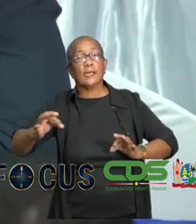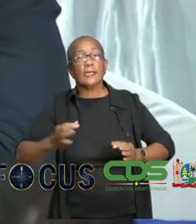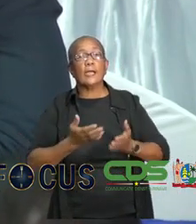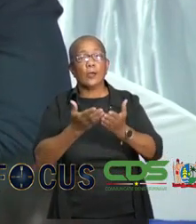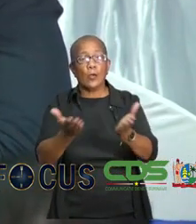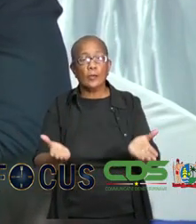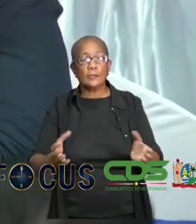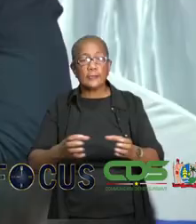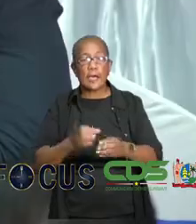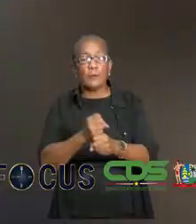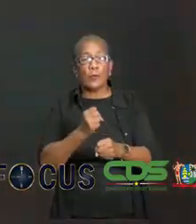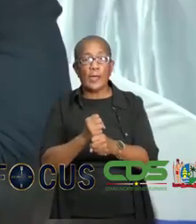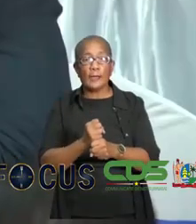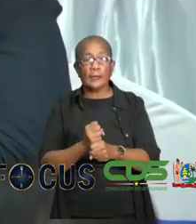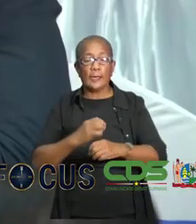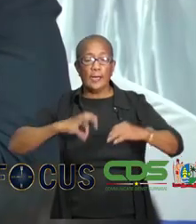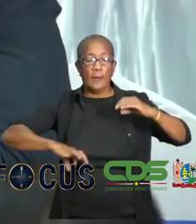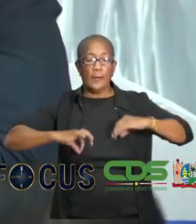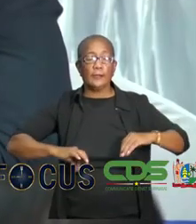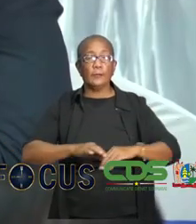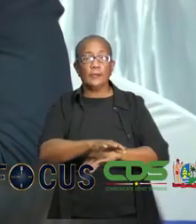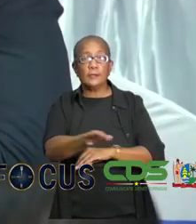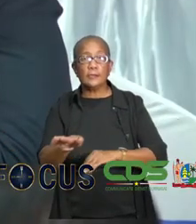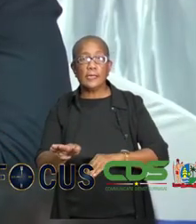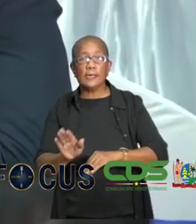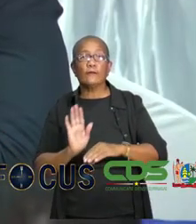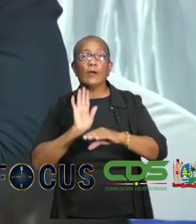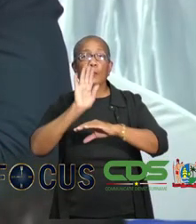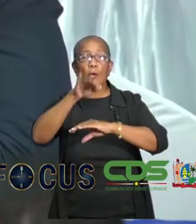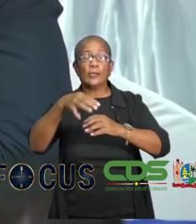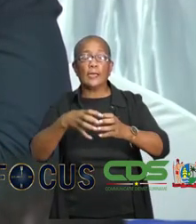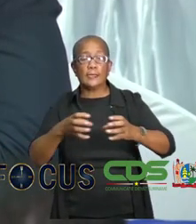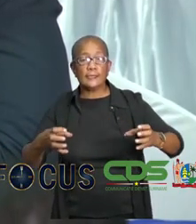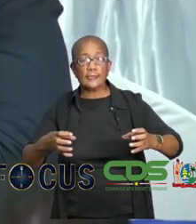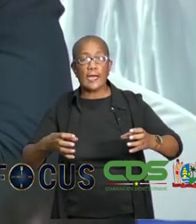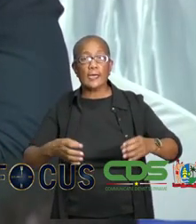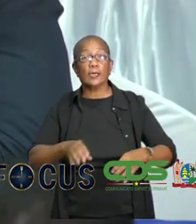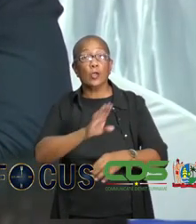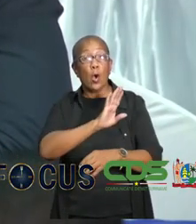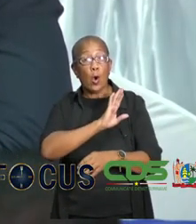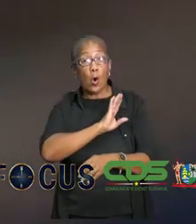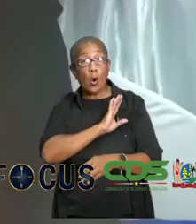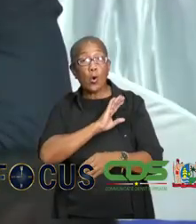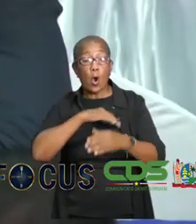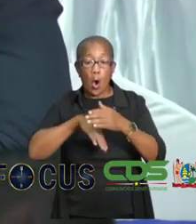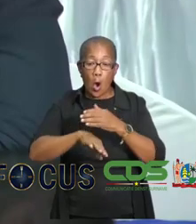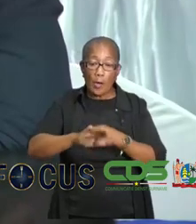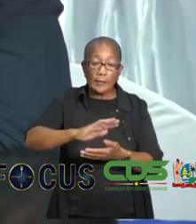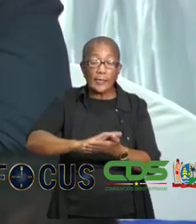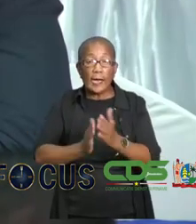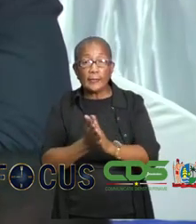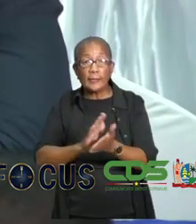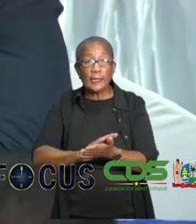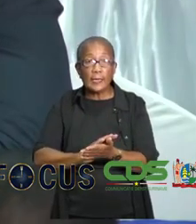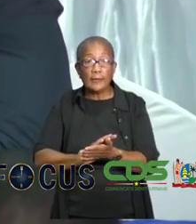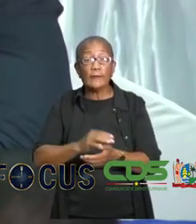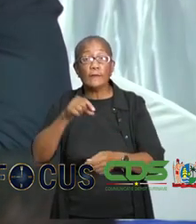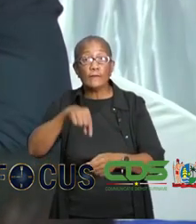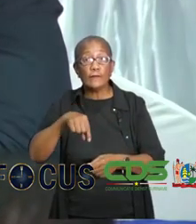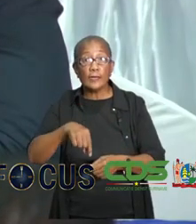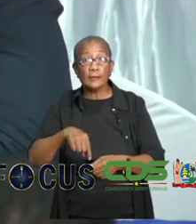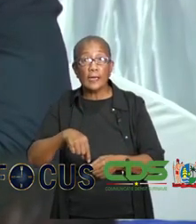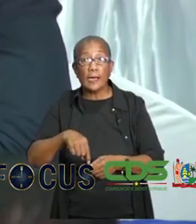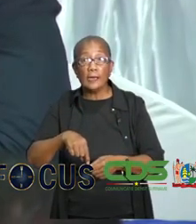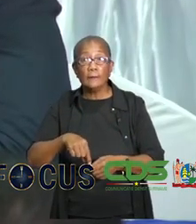met het ministerie van Buitenlandse Zaken. Ik wil ook in het kader van de onderhandelingen die er bestaan vandaag